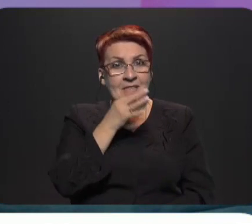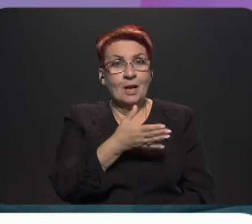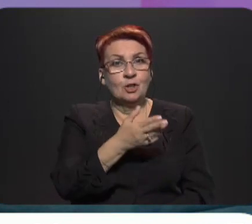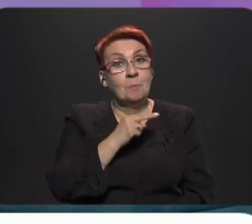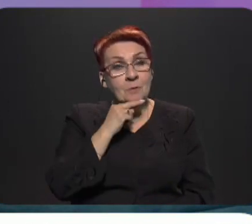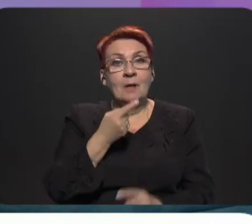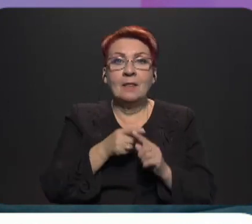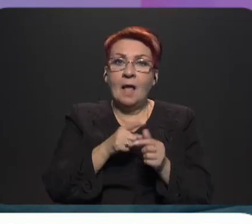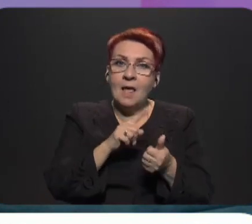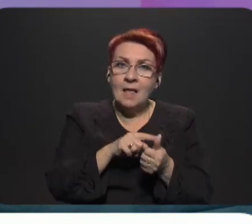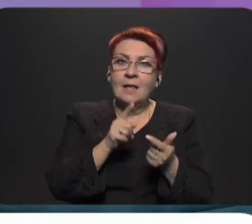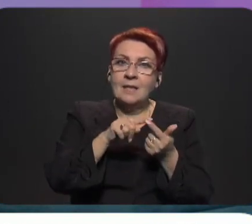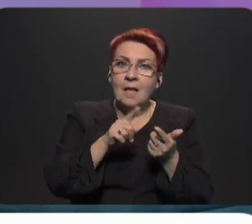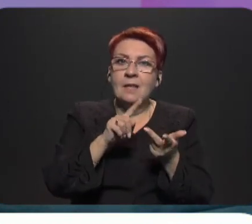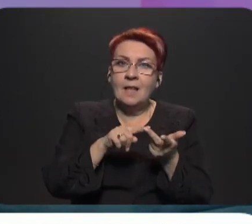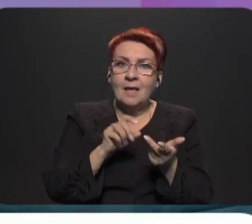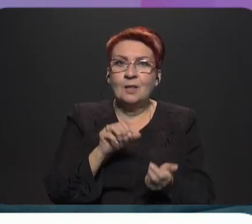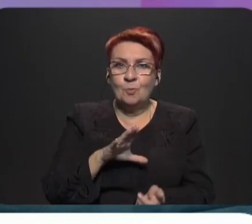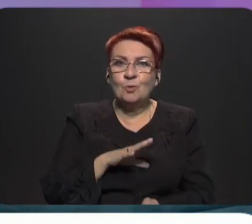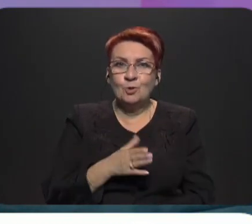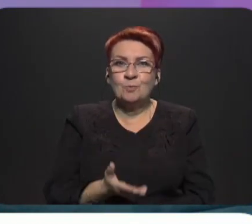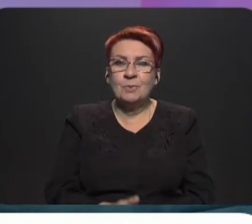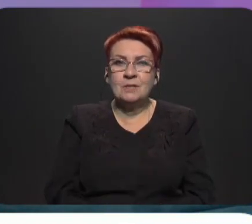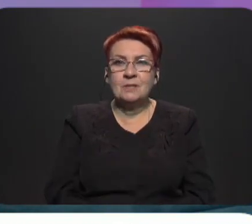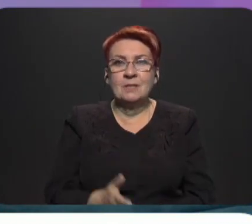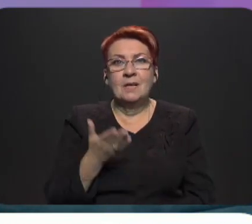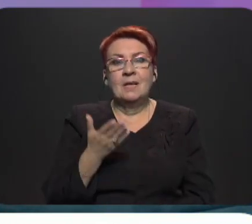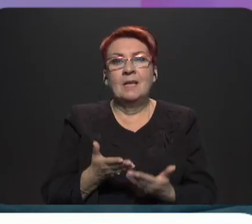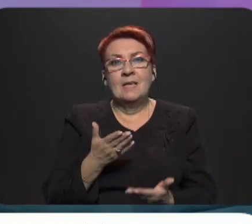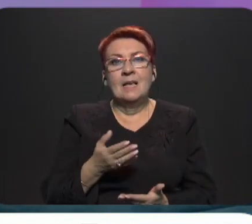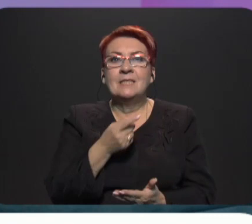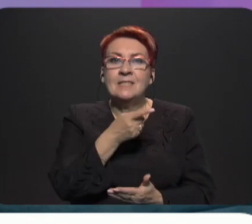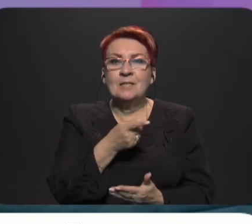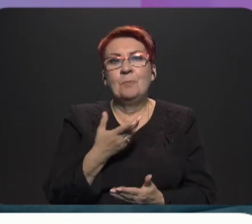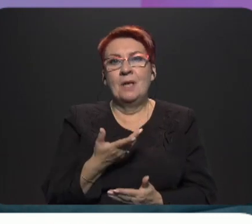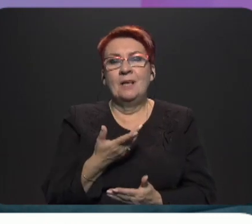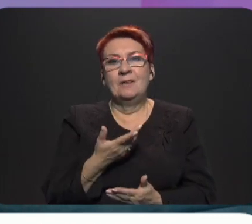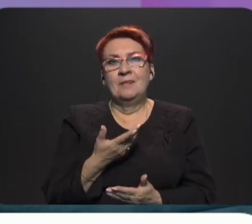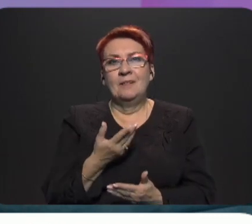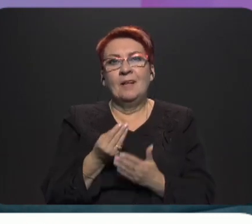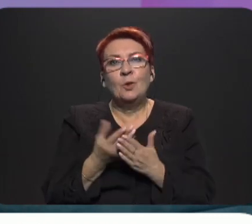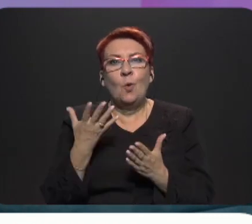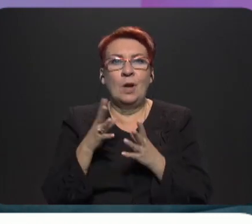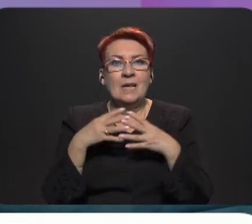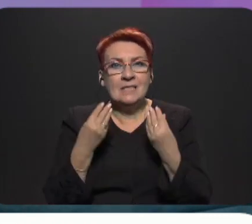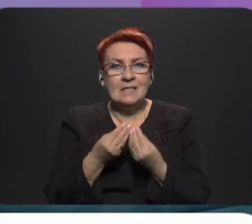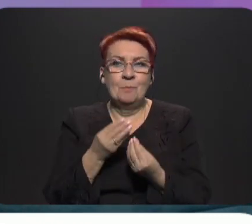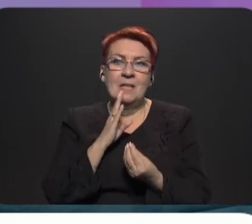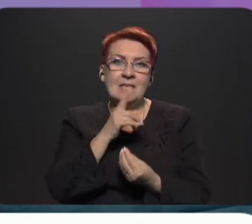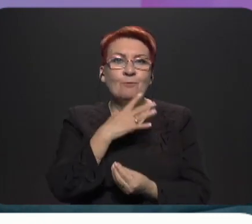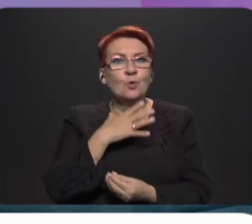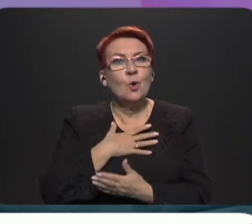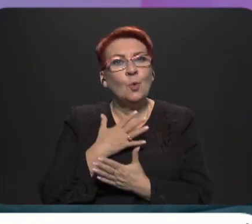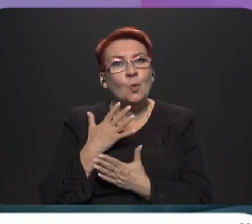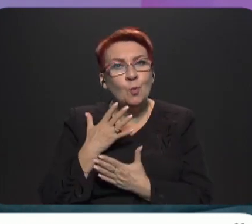обрати внимание на этот момент, на второй, на третий. Если дорого тебе эта семья, если